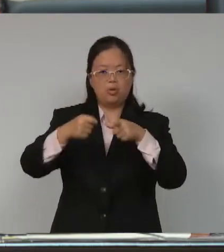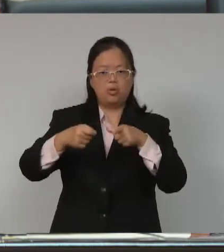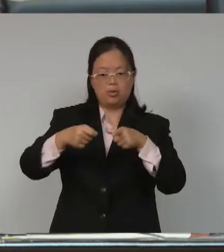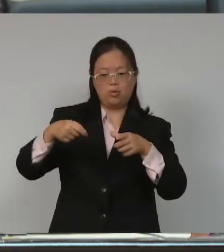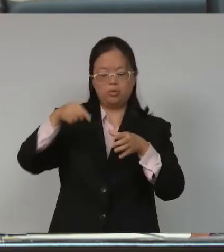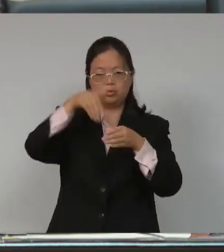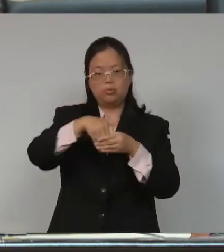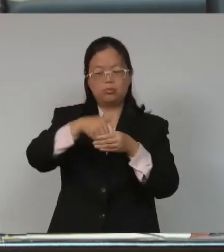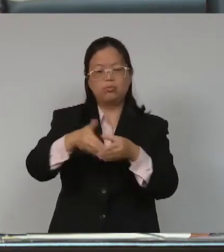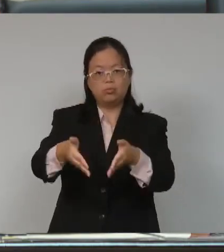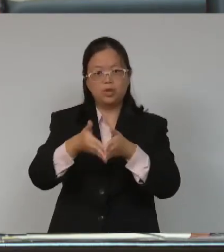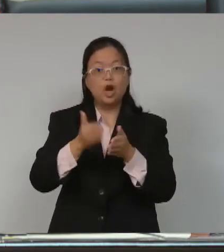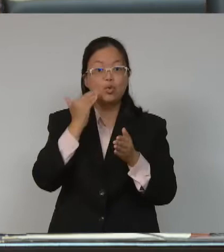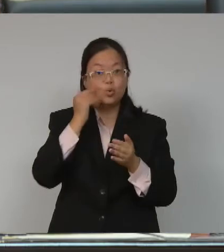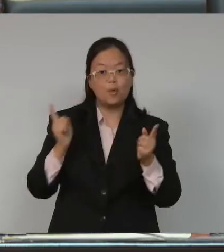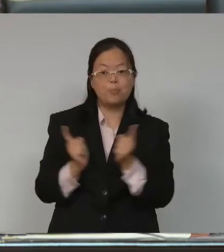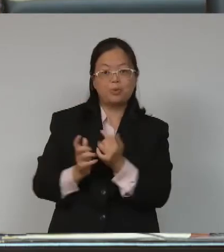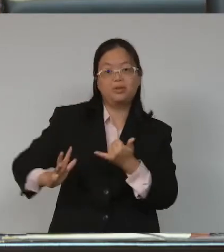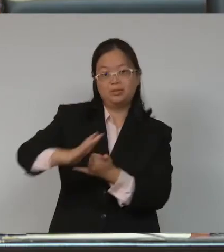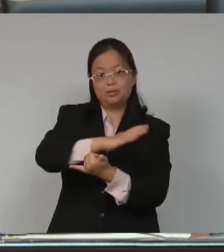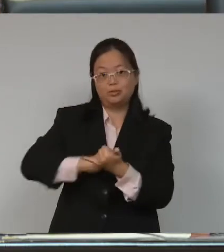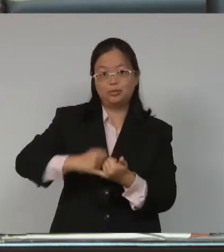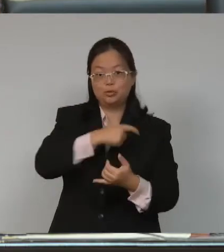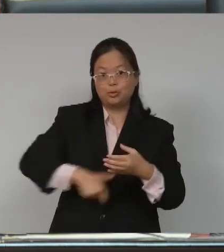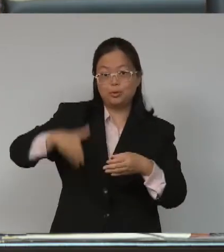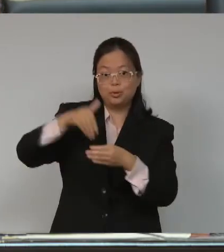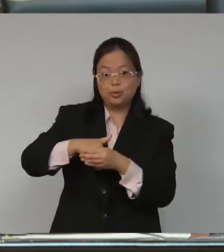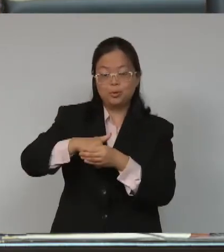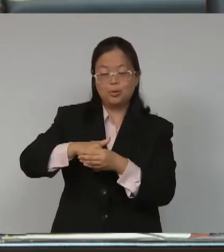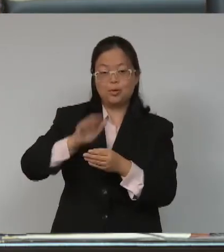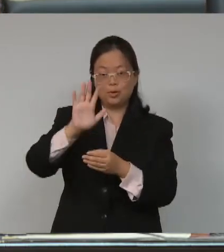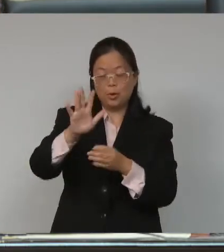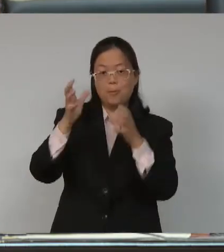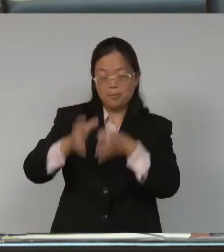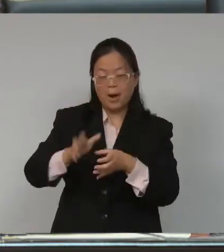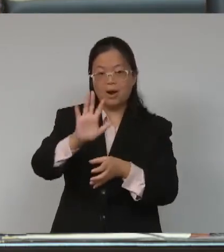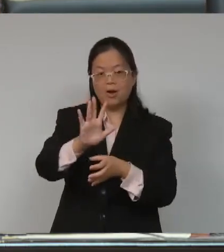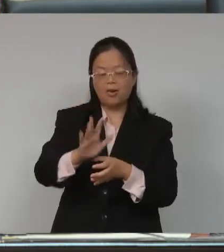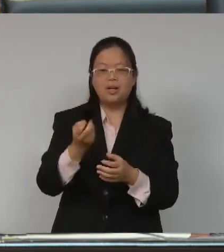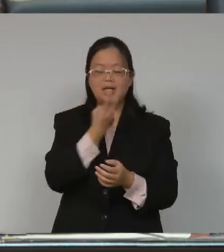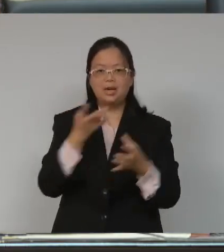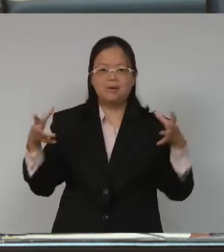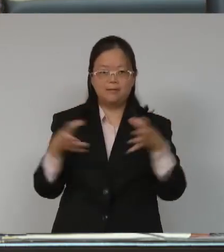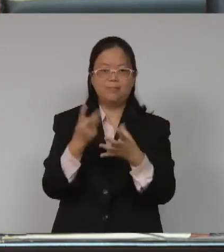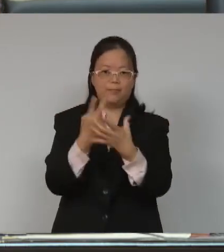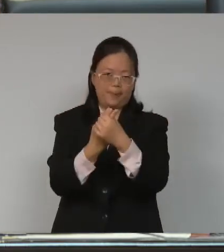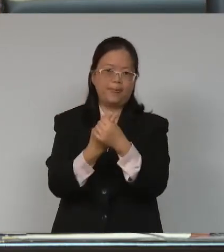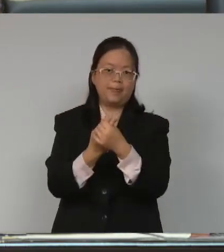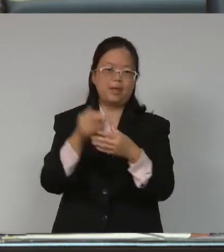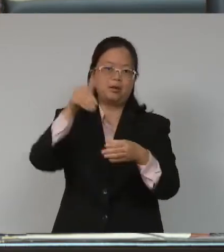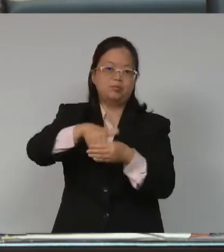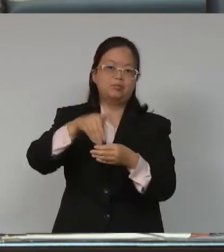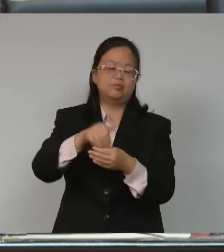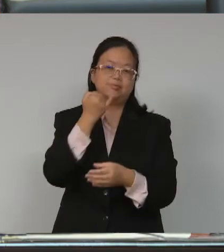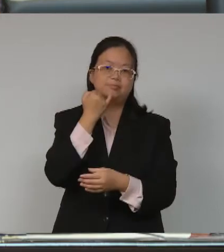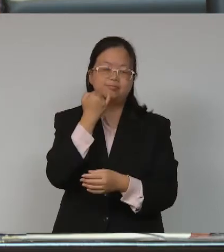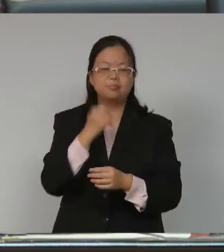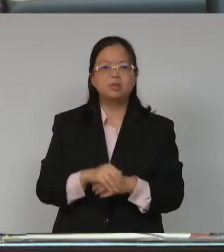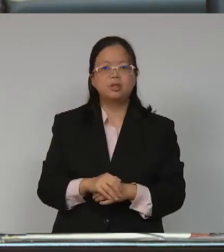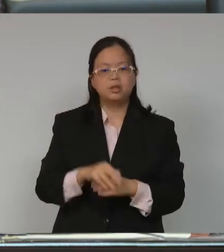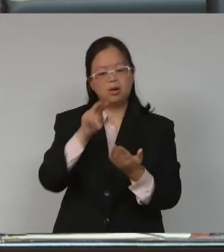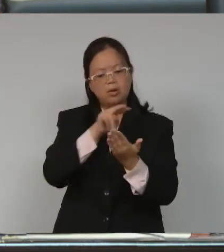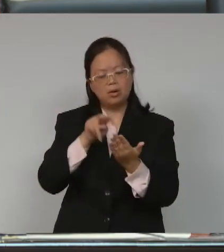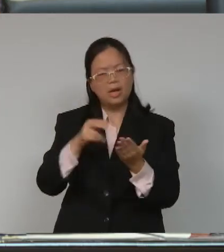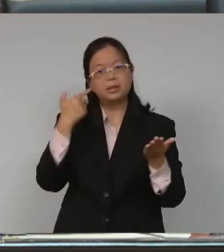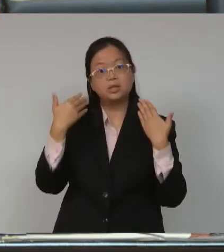期间有全国性选举的话，就要跟全国性选举合并举行。它是一个非常具体的规范。那具